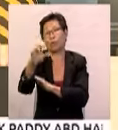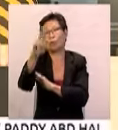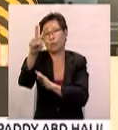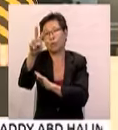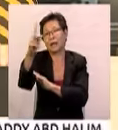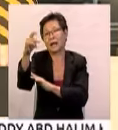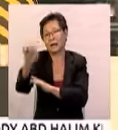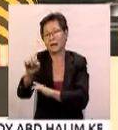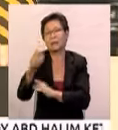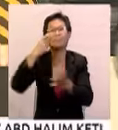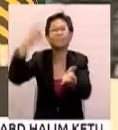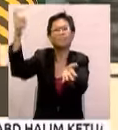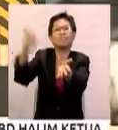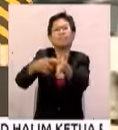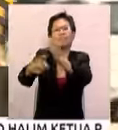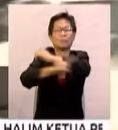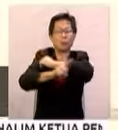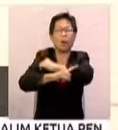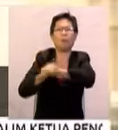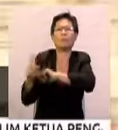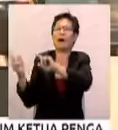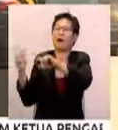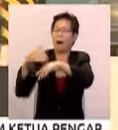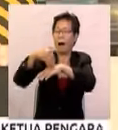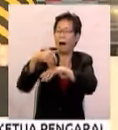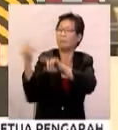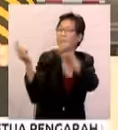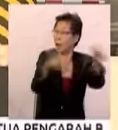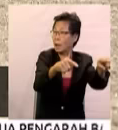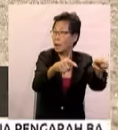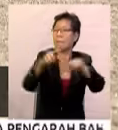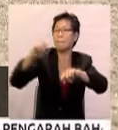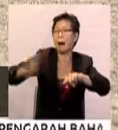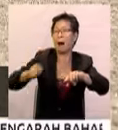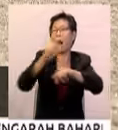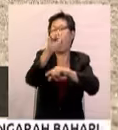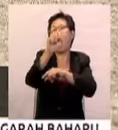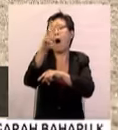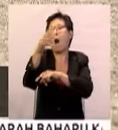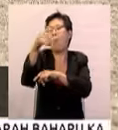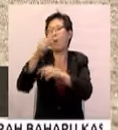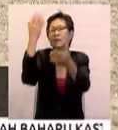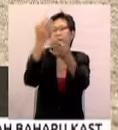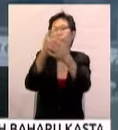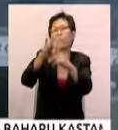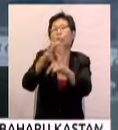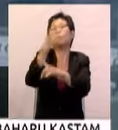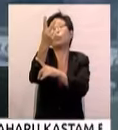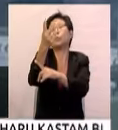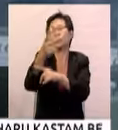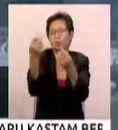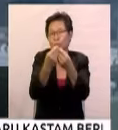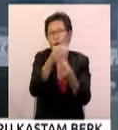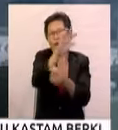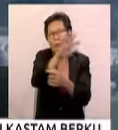55,202 kes notis saman dirujuk ke mahkamah membabitkan kesalahan awas sehingga Februari lalu. Daripada jumlah itu,